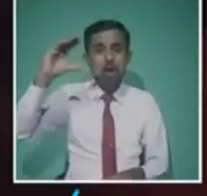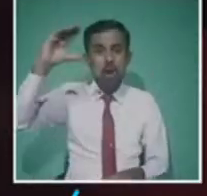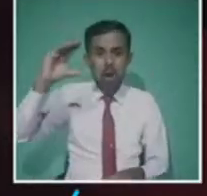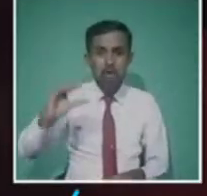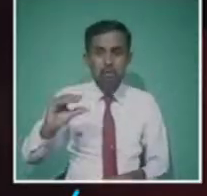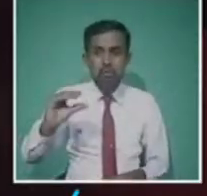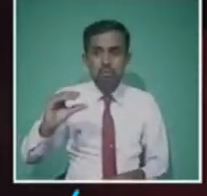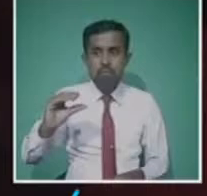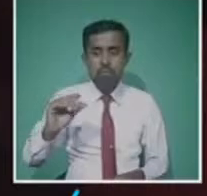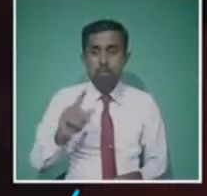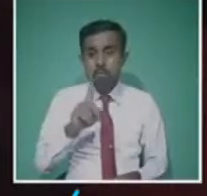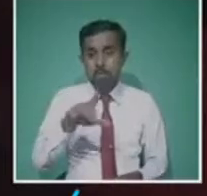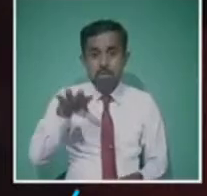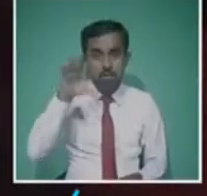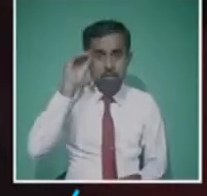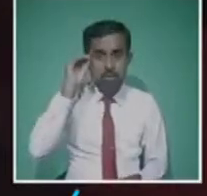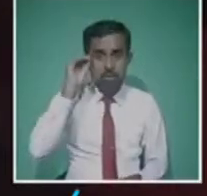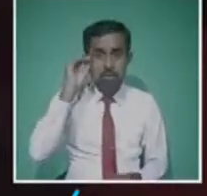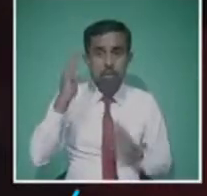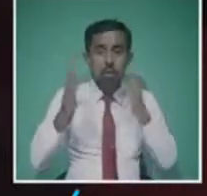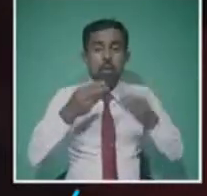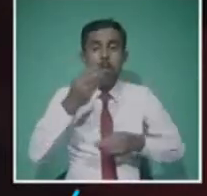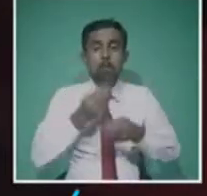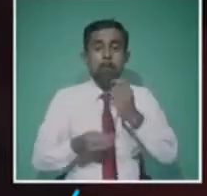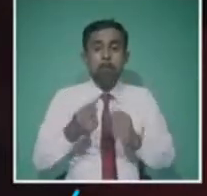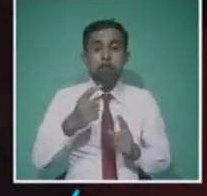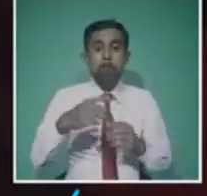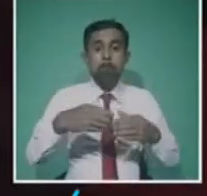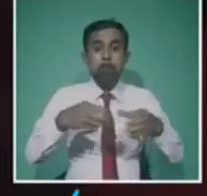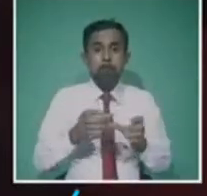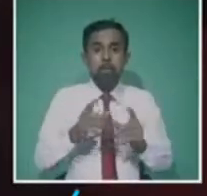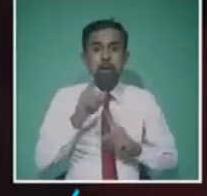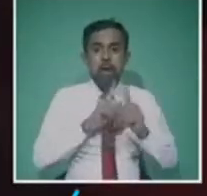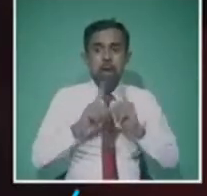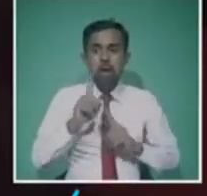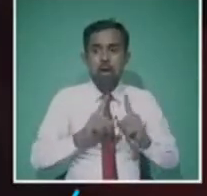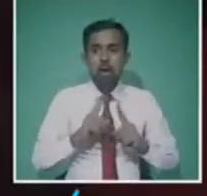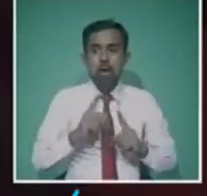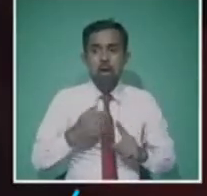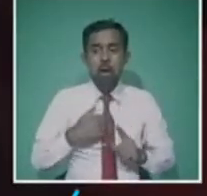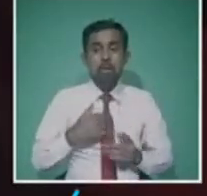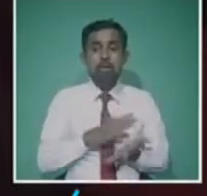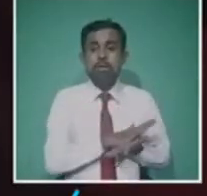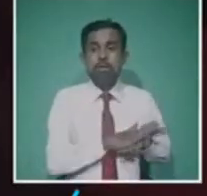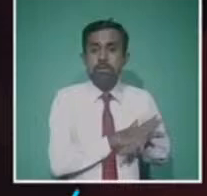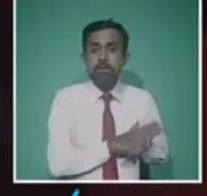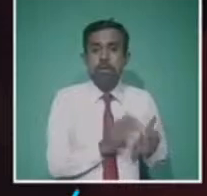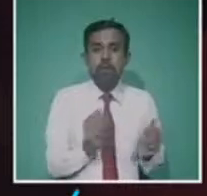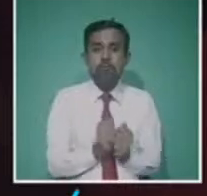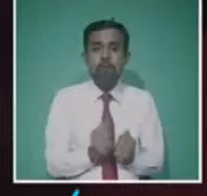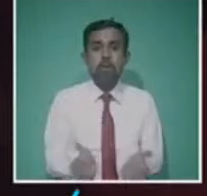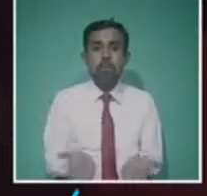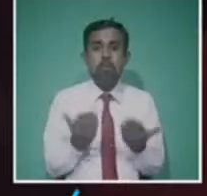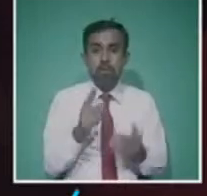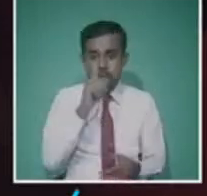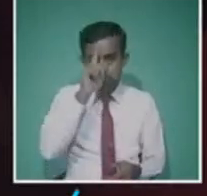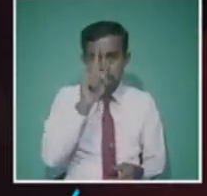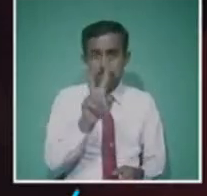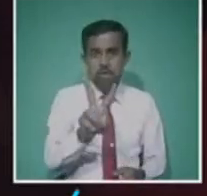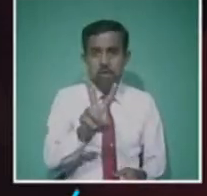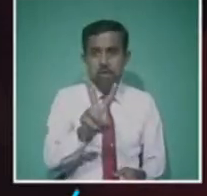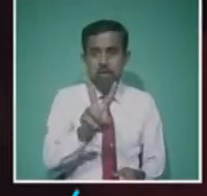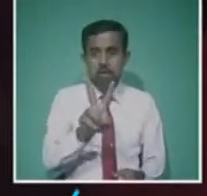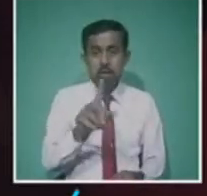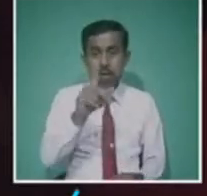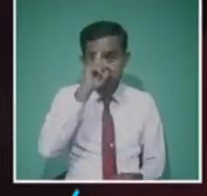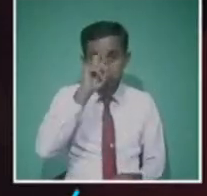ඕන කියලා. අපි එකක් තේරුම් ගන්න ඕන අපි ලෝක වෙළඳ පොලේ බොරතෙල් මිල පිළිබඳ කතා කරාට අපේ පිරිපහදු අපි ක්‍රියාත්මක කරන්න පටන් අරගෙන සති දෙකයි. අපි